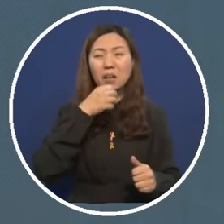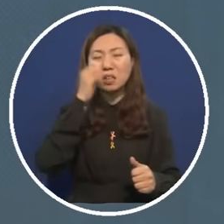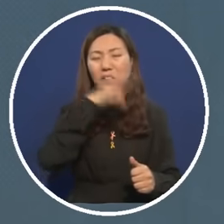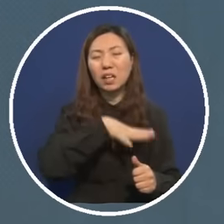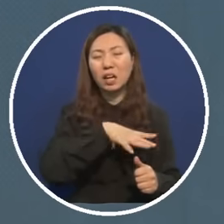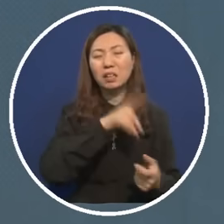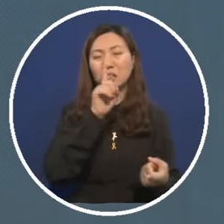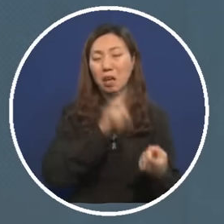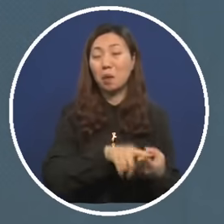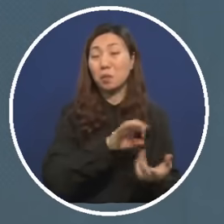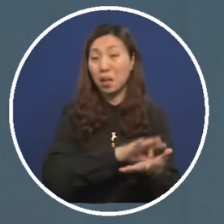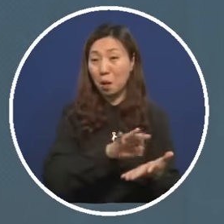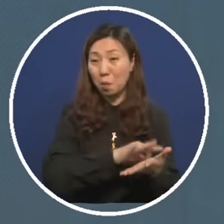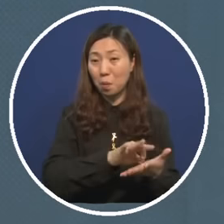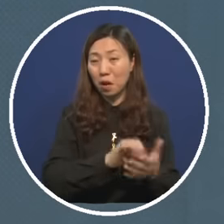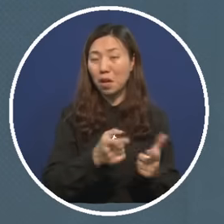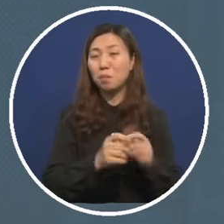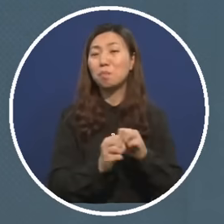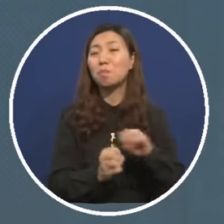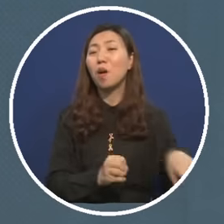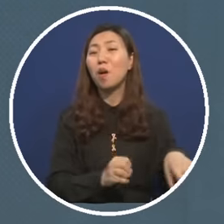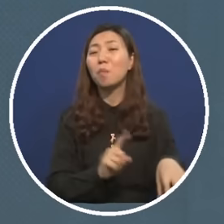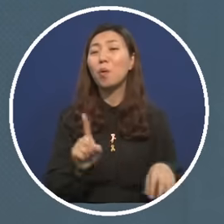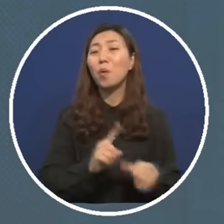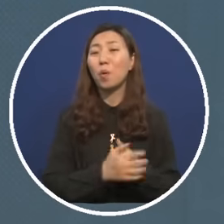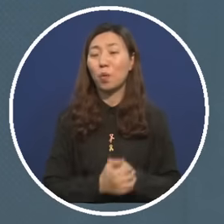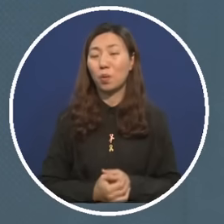사용해야 돼요? 버려야 돼요?